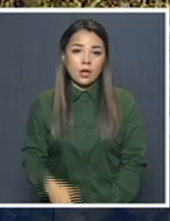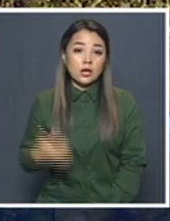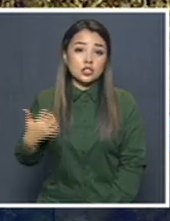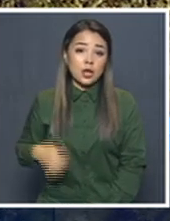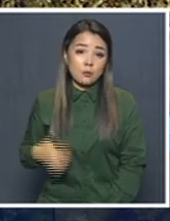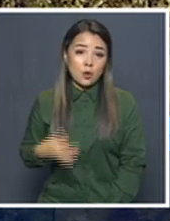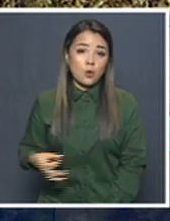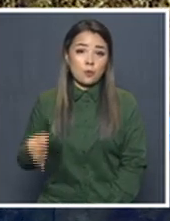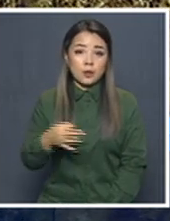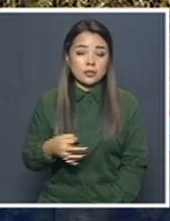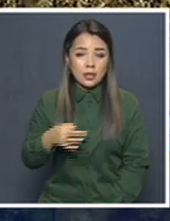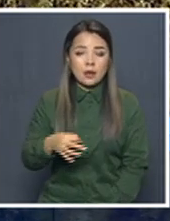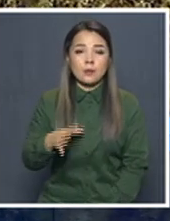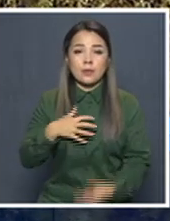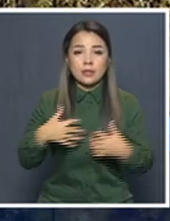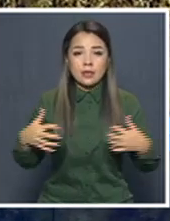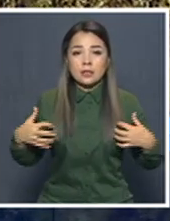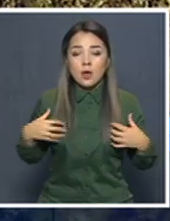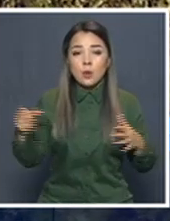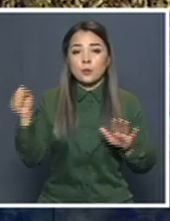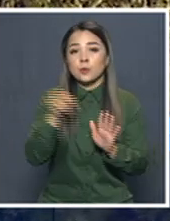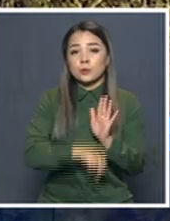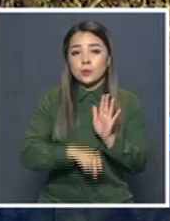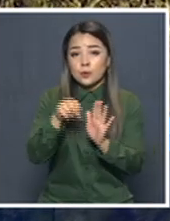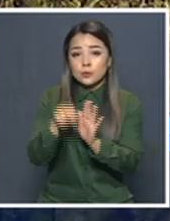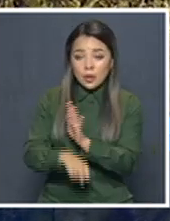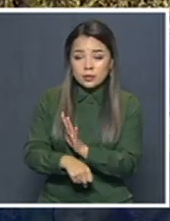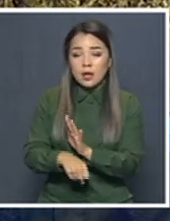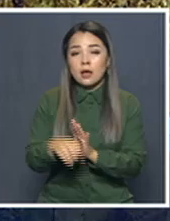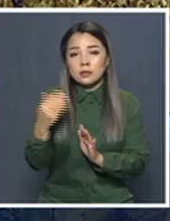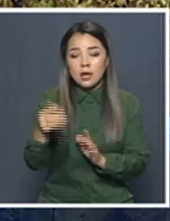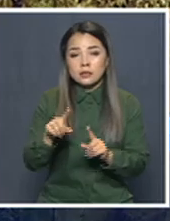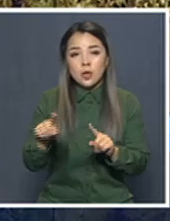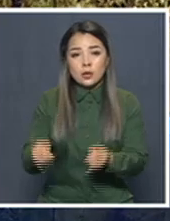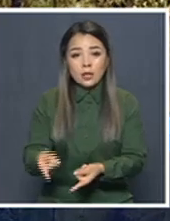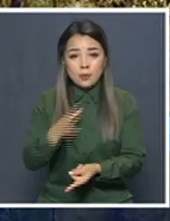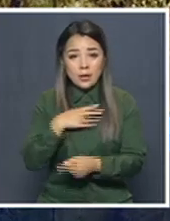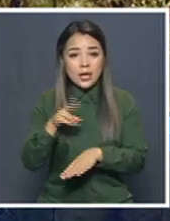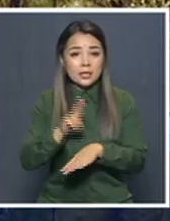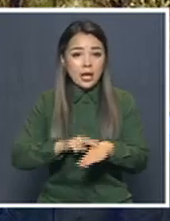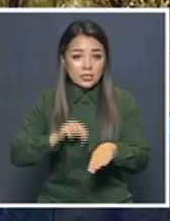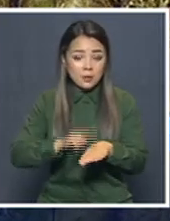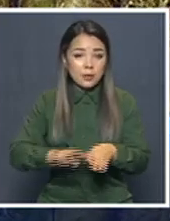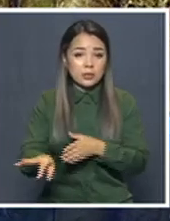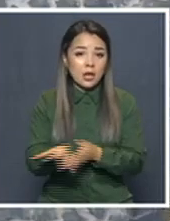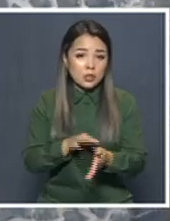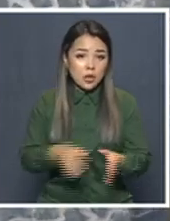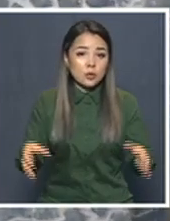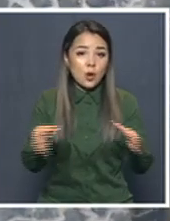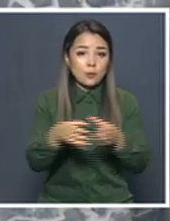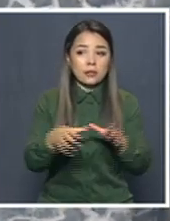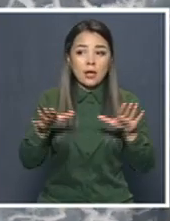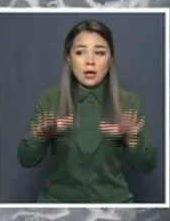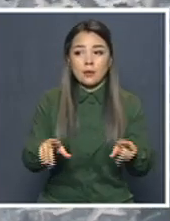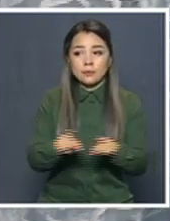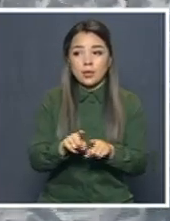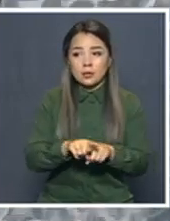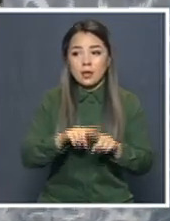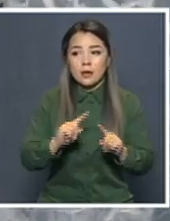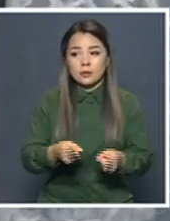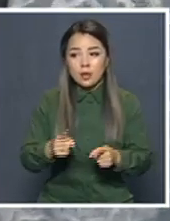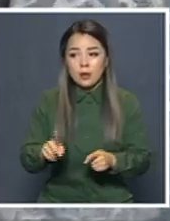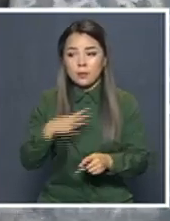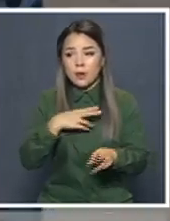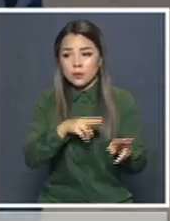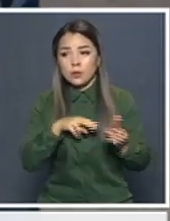Жамбыл облысында қарақұйрық атқан браконьерлер ұсталды. Сапсан инспекторларынан құралған жедел тобы ендаланың еркелерін